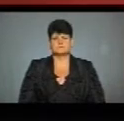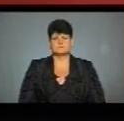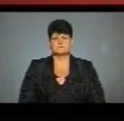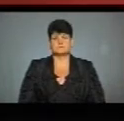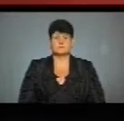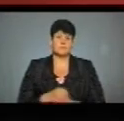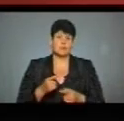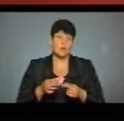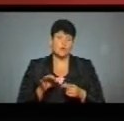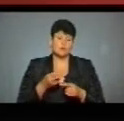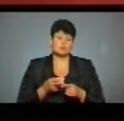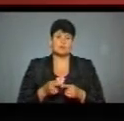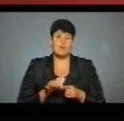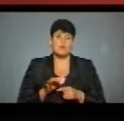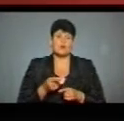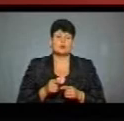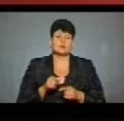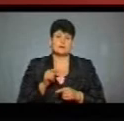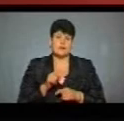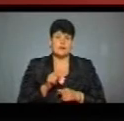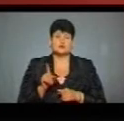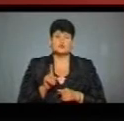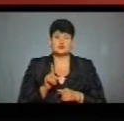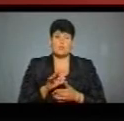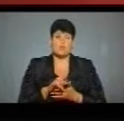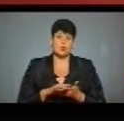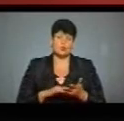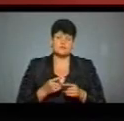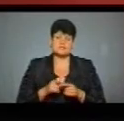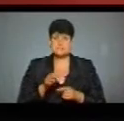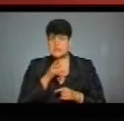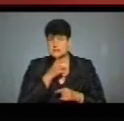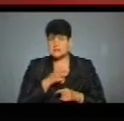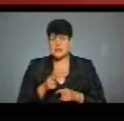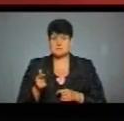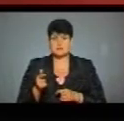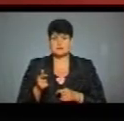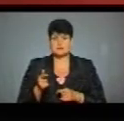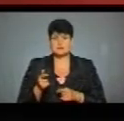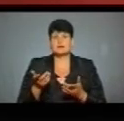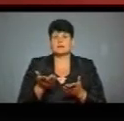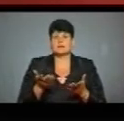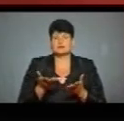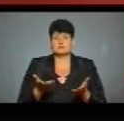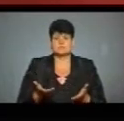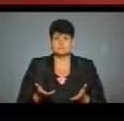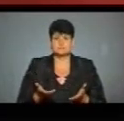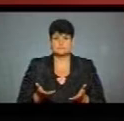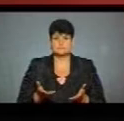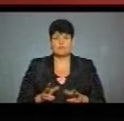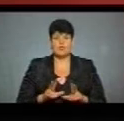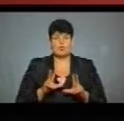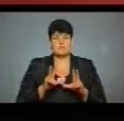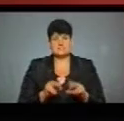От, власне, про те, що ще продовжити цей термін якимось чином, чи